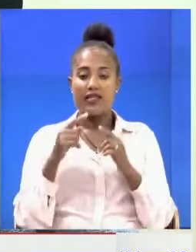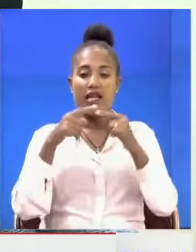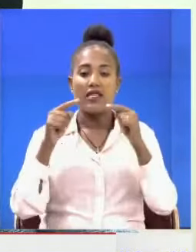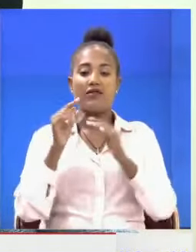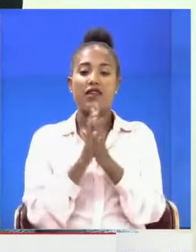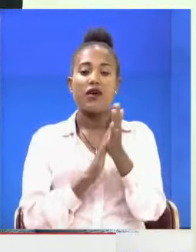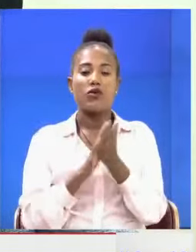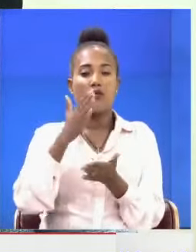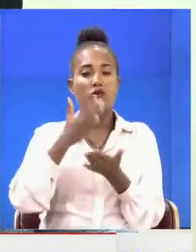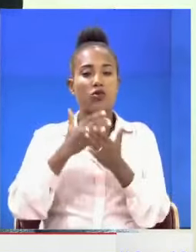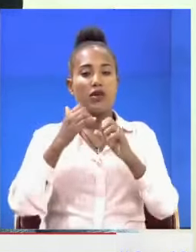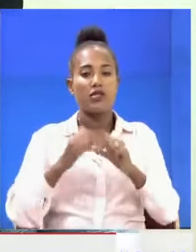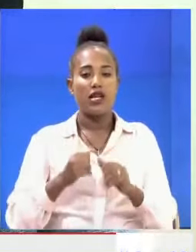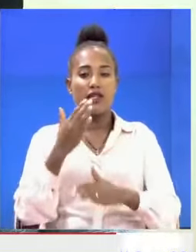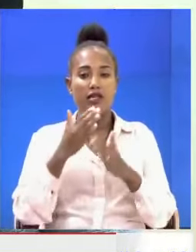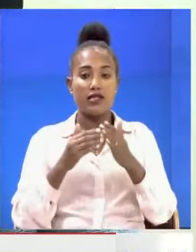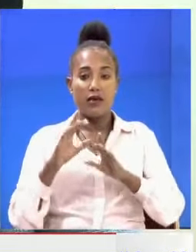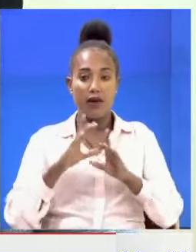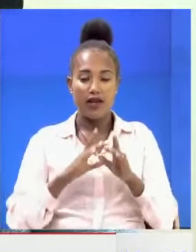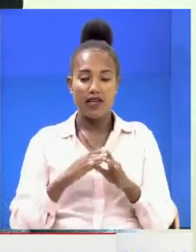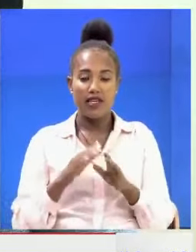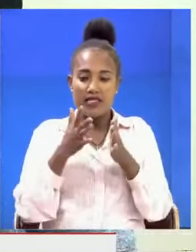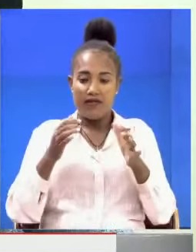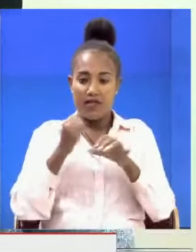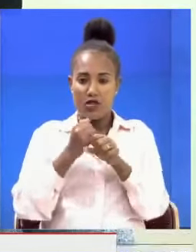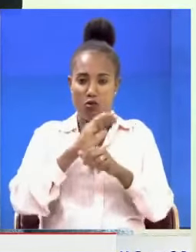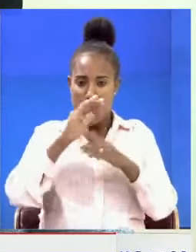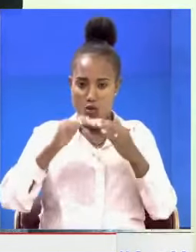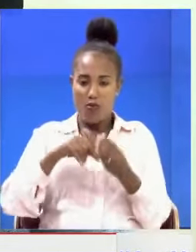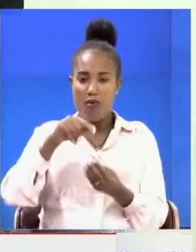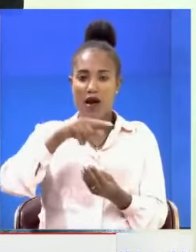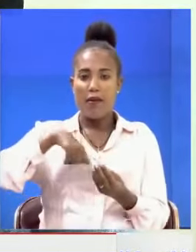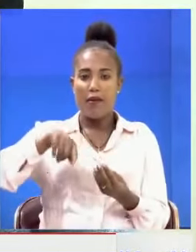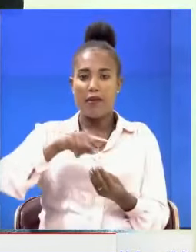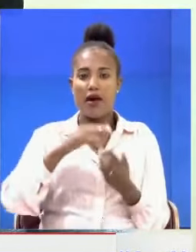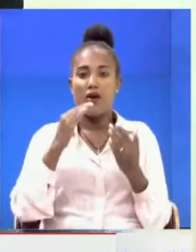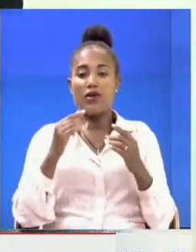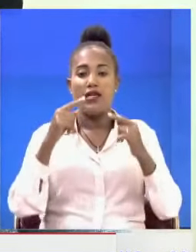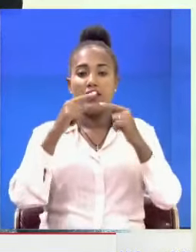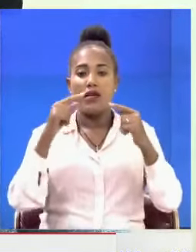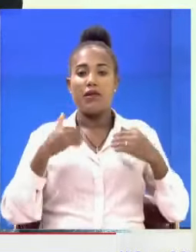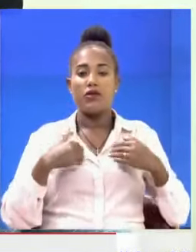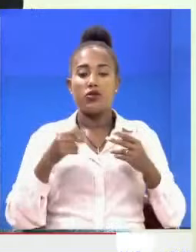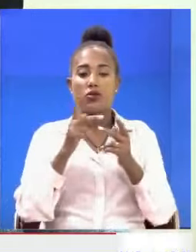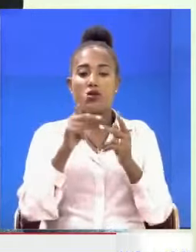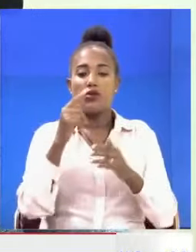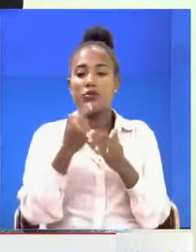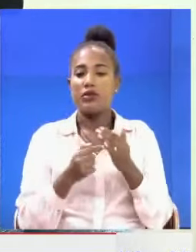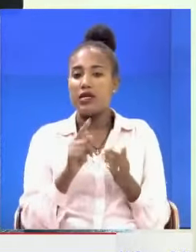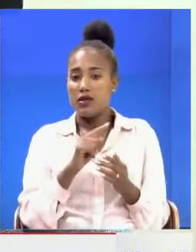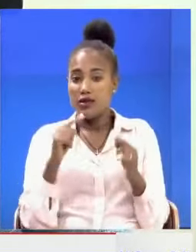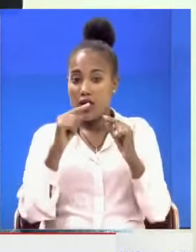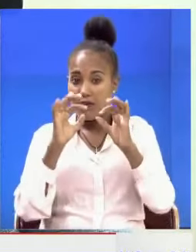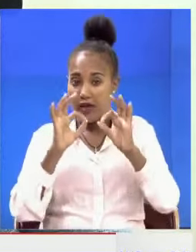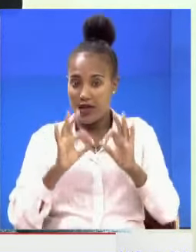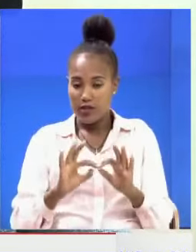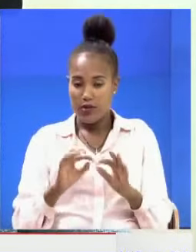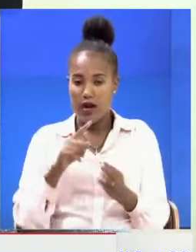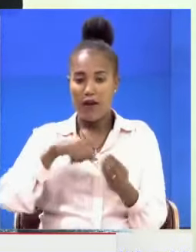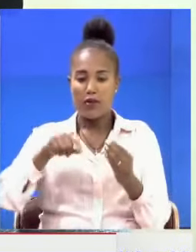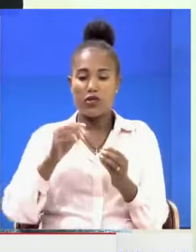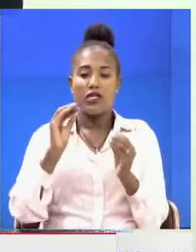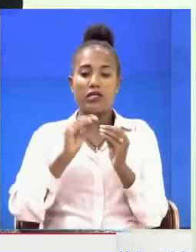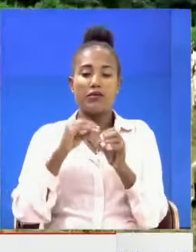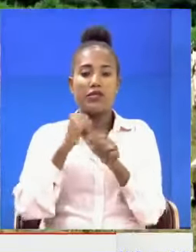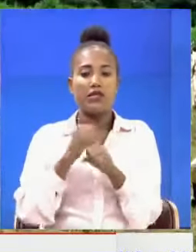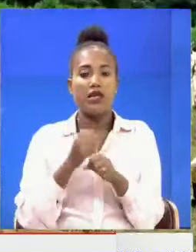መመከር የሚያስችል አደረጃ እንዲኖራቸው ለማድረግ ሰፊ ስራዎች በሁሉም አካባቢዎች አሁን ጥላት ባለባቸው አካባቢዎች ብቻ ሳይሆን ጥላት በሌለባቸው አካባቢዎችም ጭምር